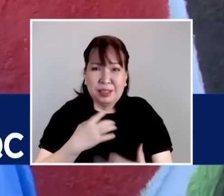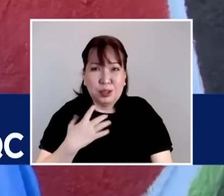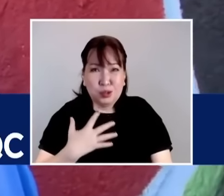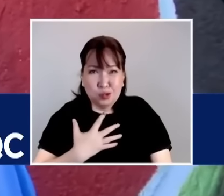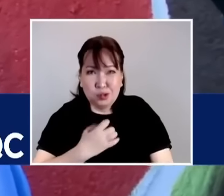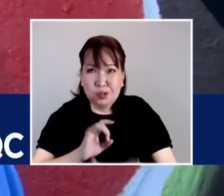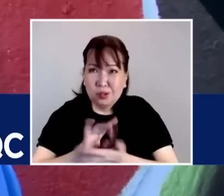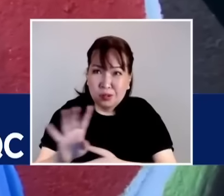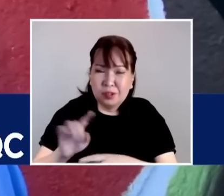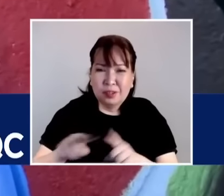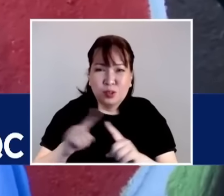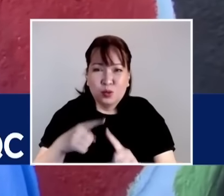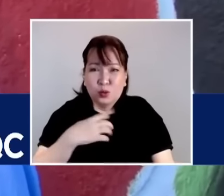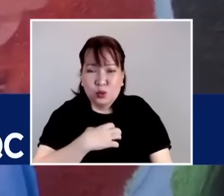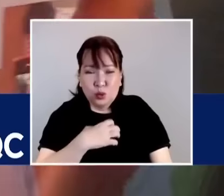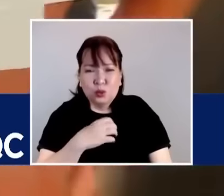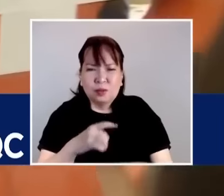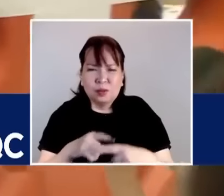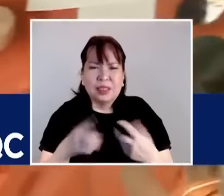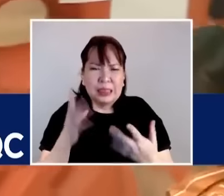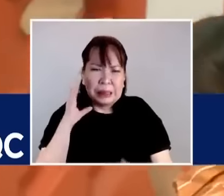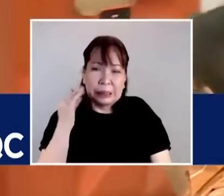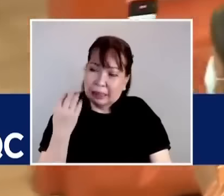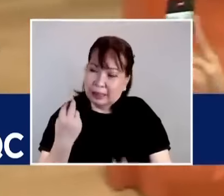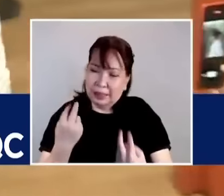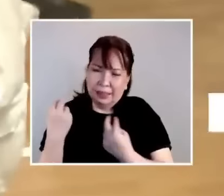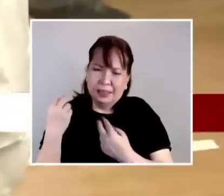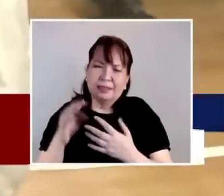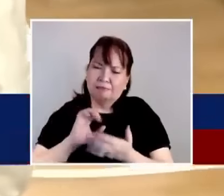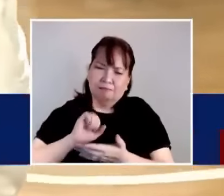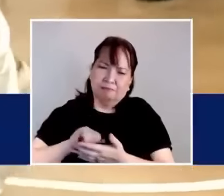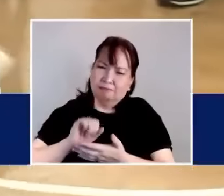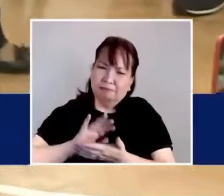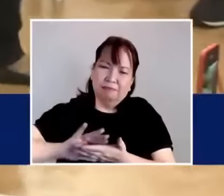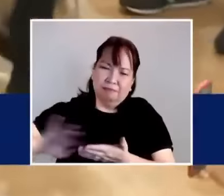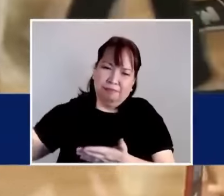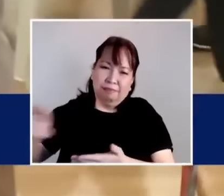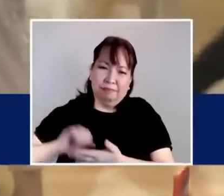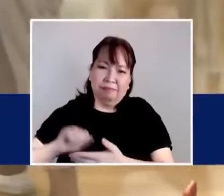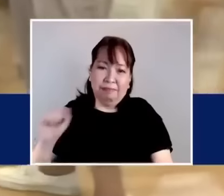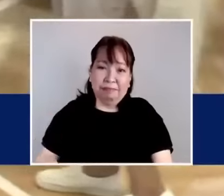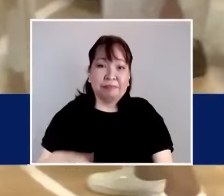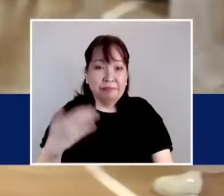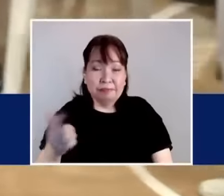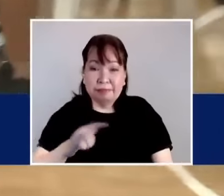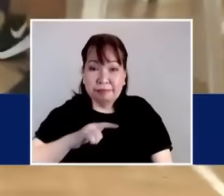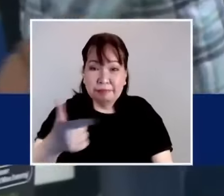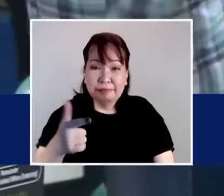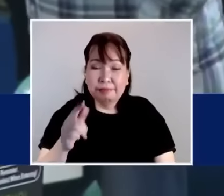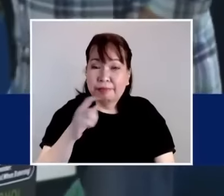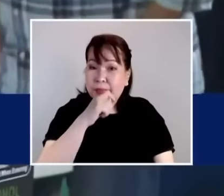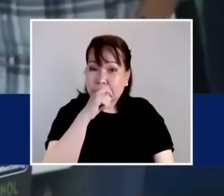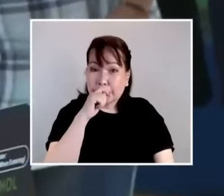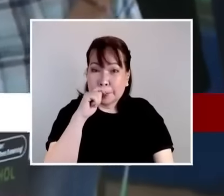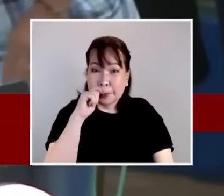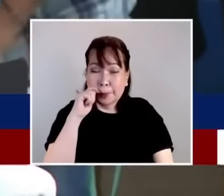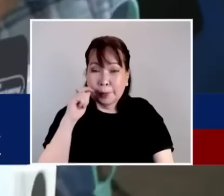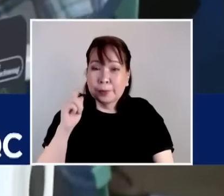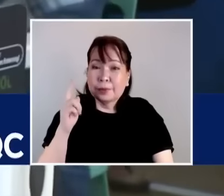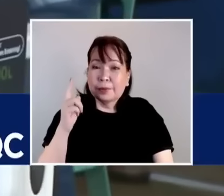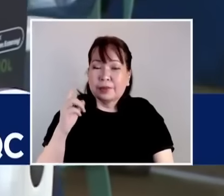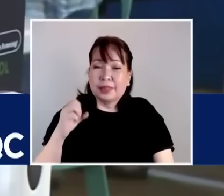hatred, yung pinagdaanan. Naging mabilis naman ang pagboto ni Vice Presidential Candidate Senate President